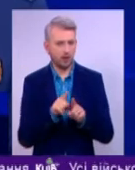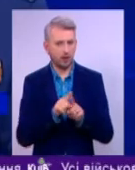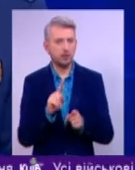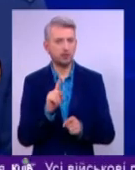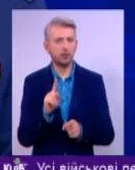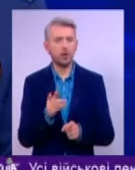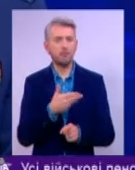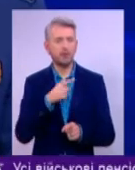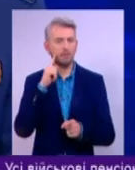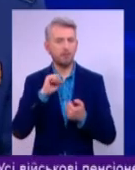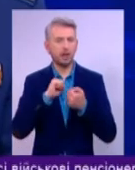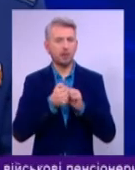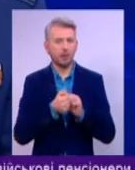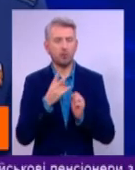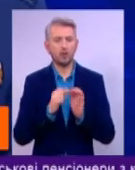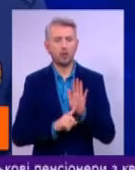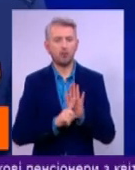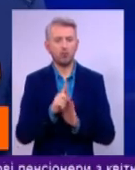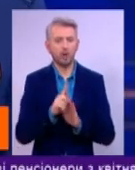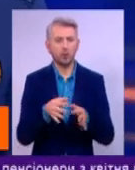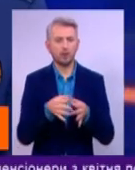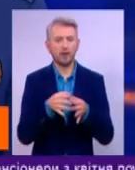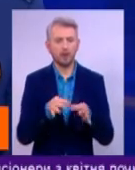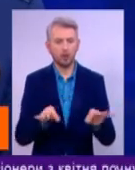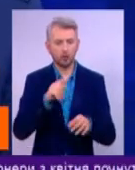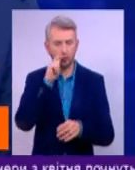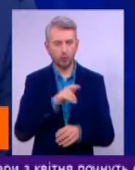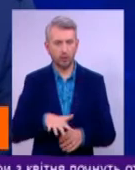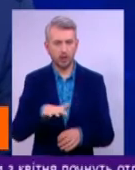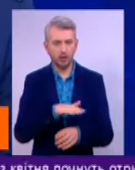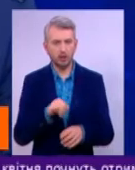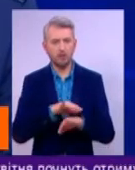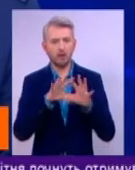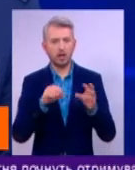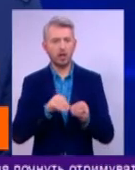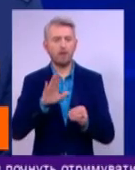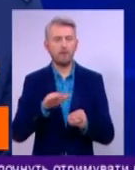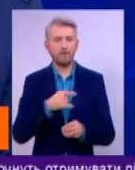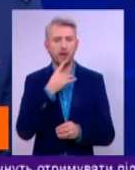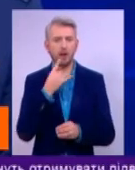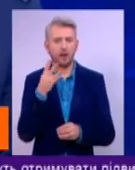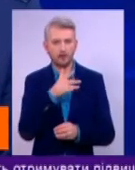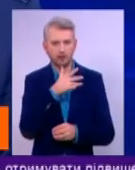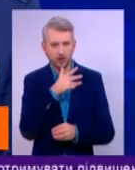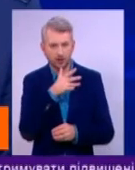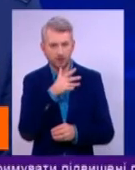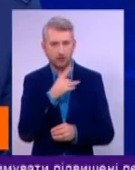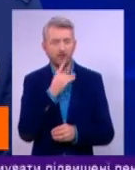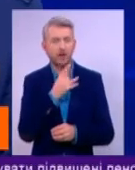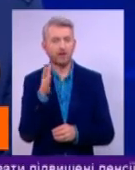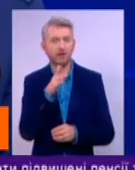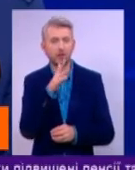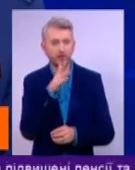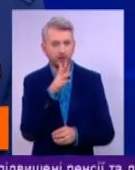ми пам'ятаємо на початку незалежної України, взагалі після радянських часів. В радянські